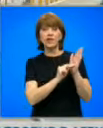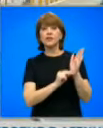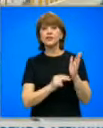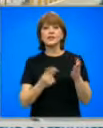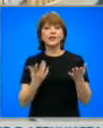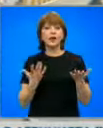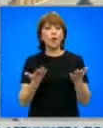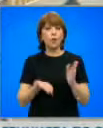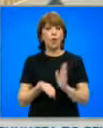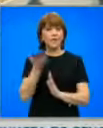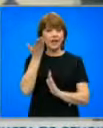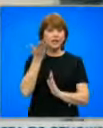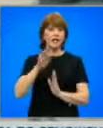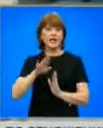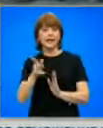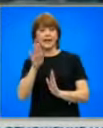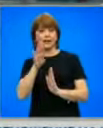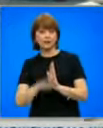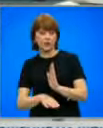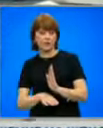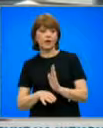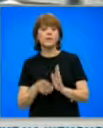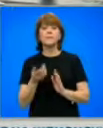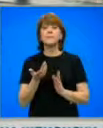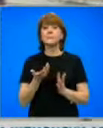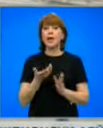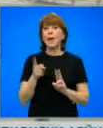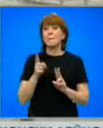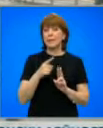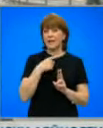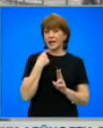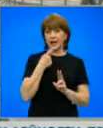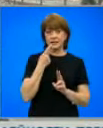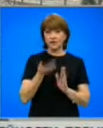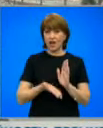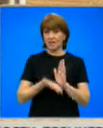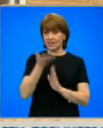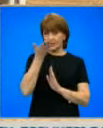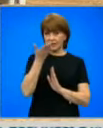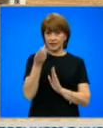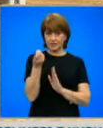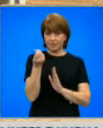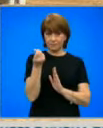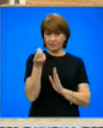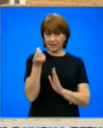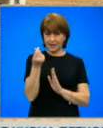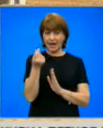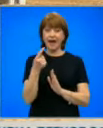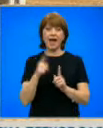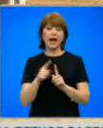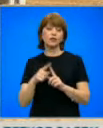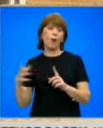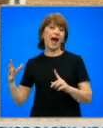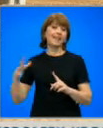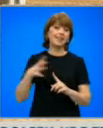намалението. Цената на газа е притеснителна и за кабинета. Според премиера, вдигането на цената е добре планирана атака на Путин, на която сега трябва